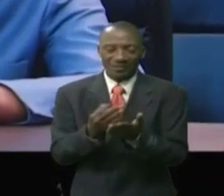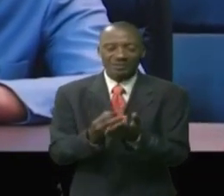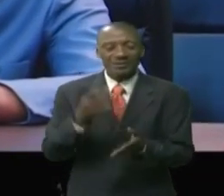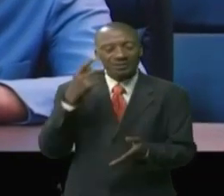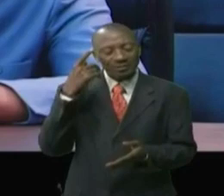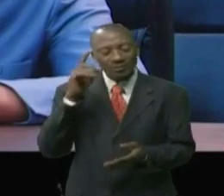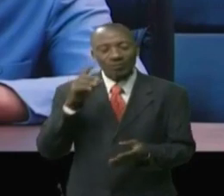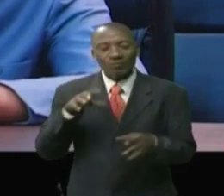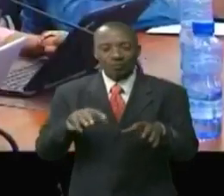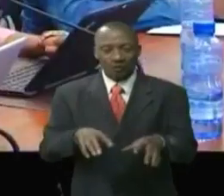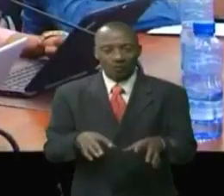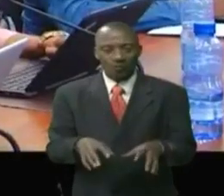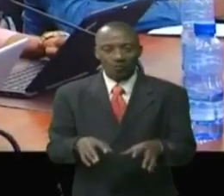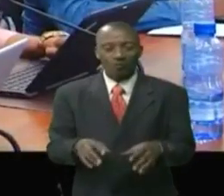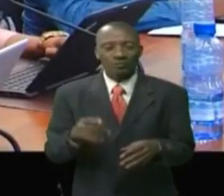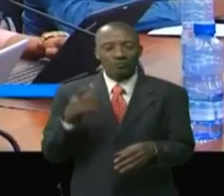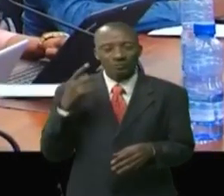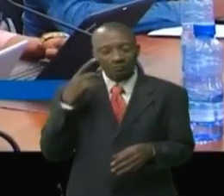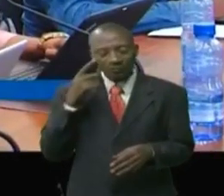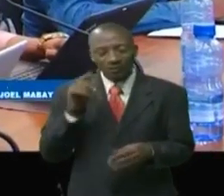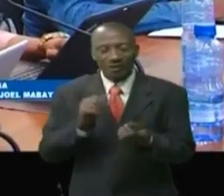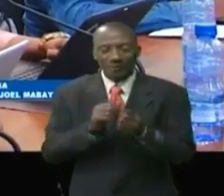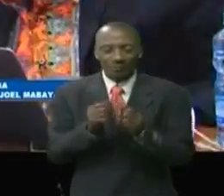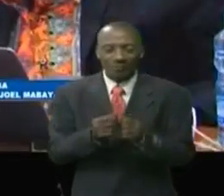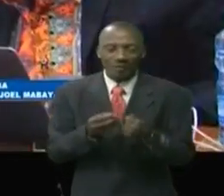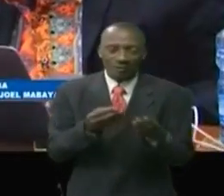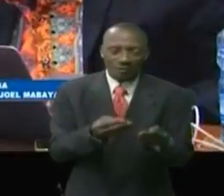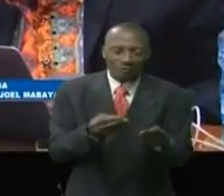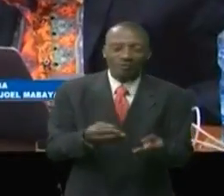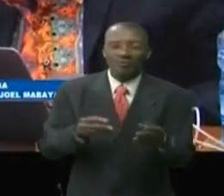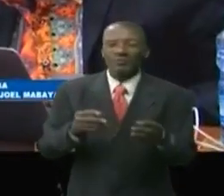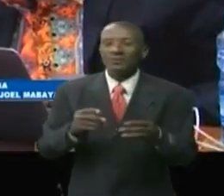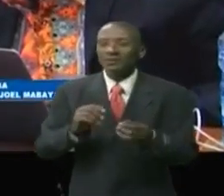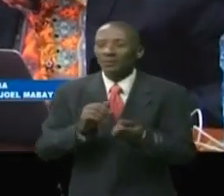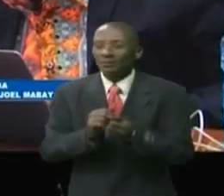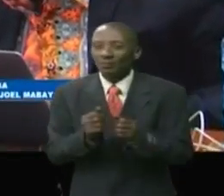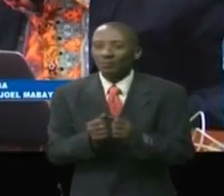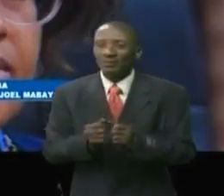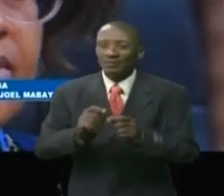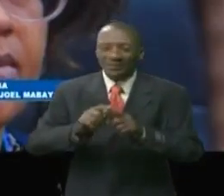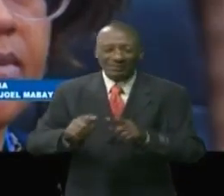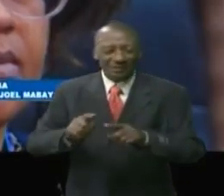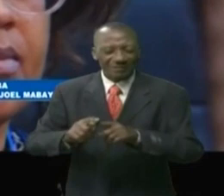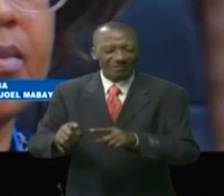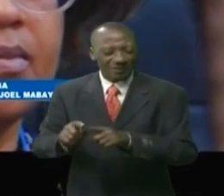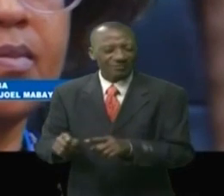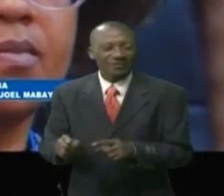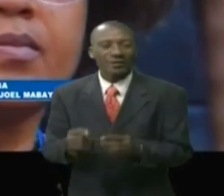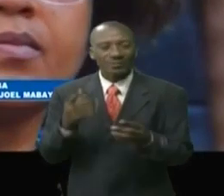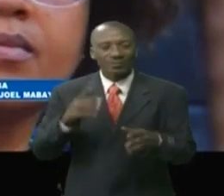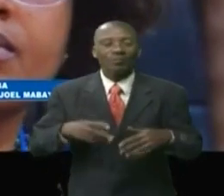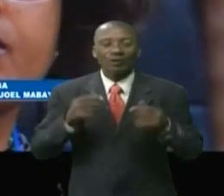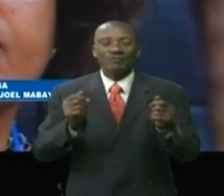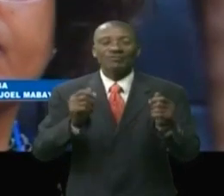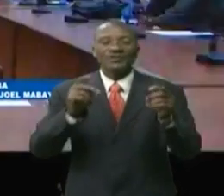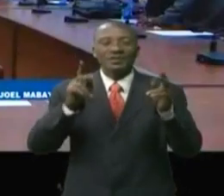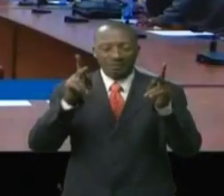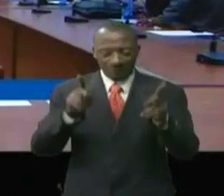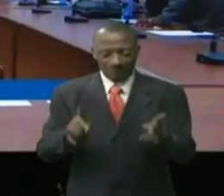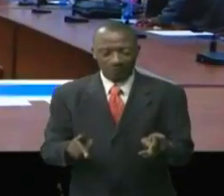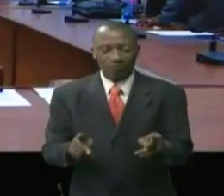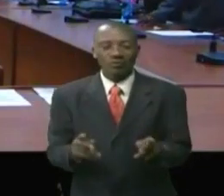domaine de la nutrition mais aussi les acteurs clés de tous les secteurs étatiques et privés sensies à